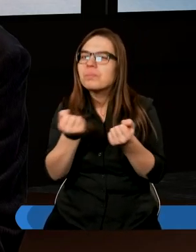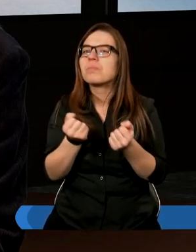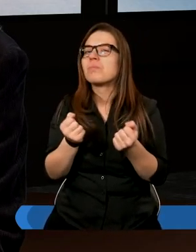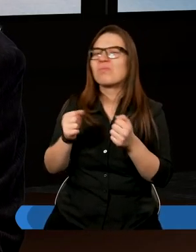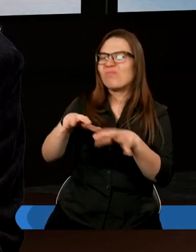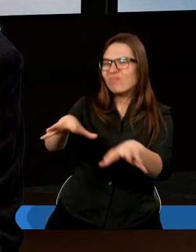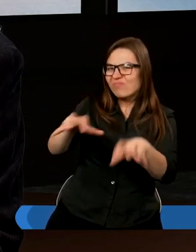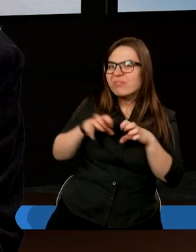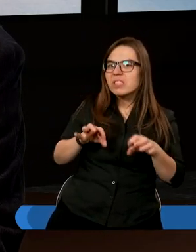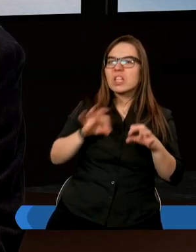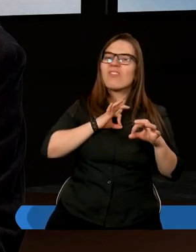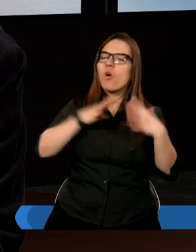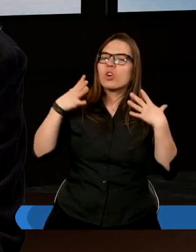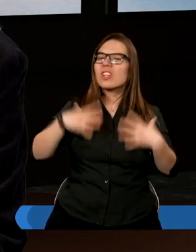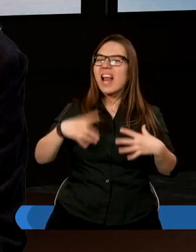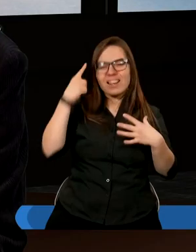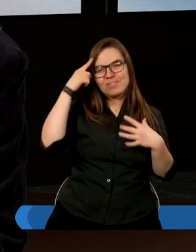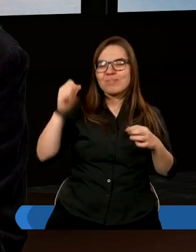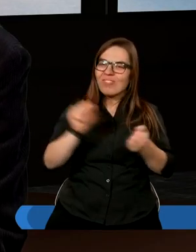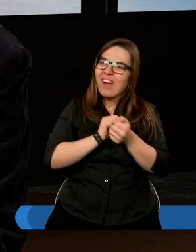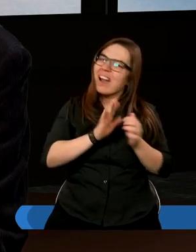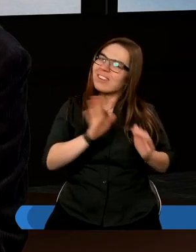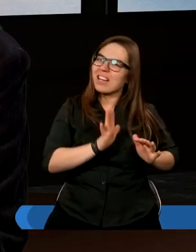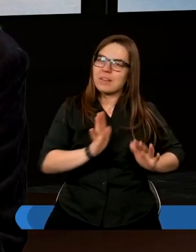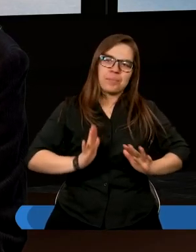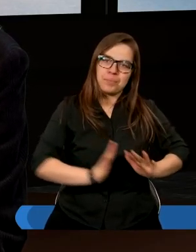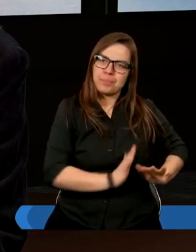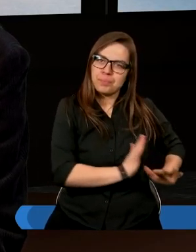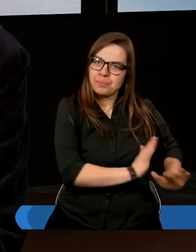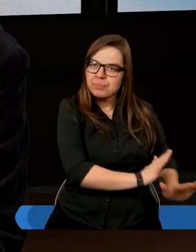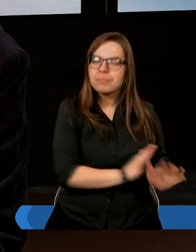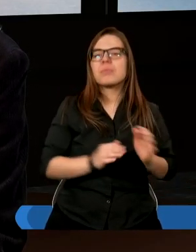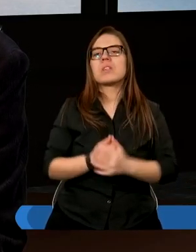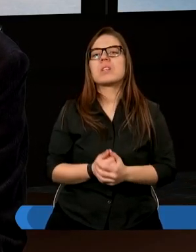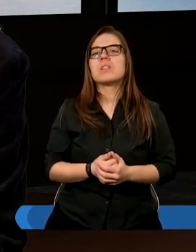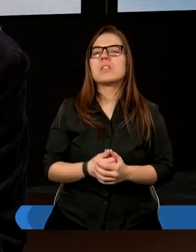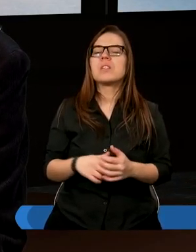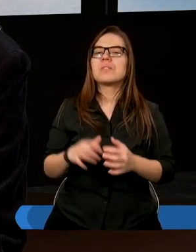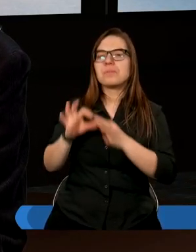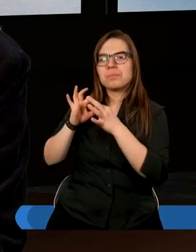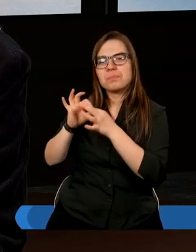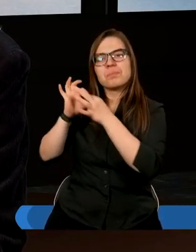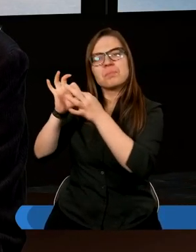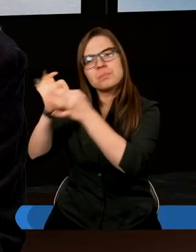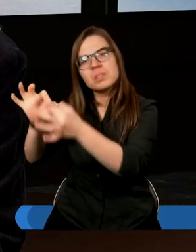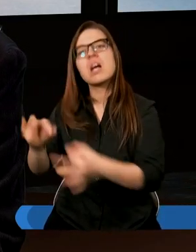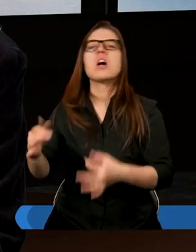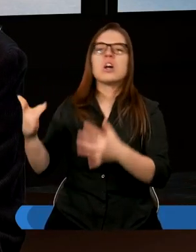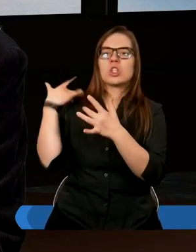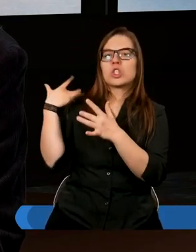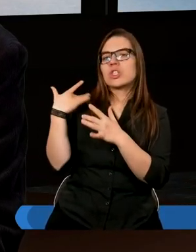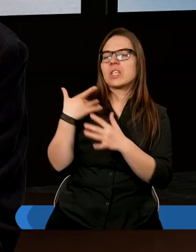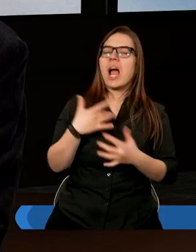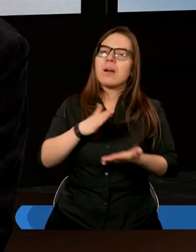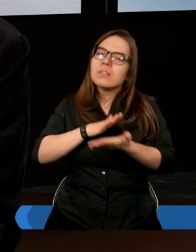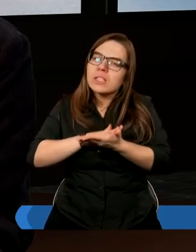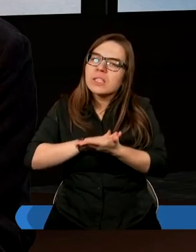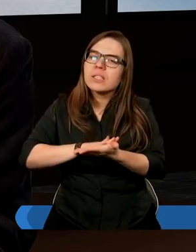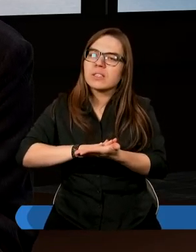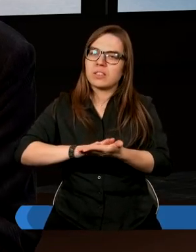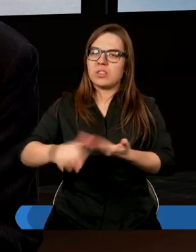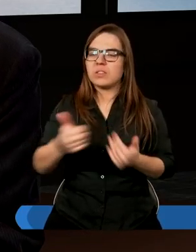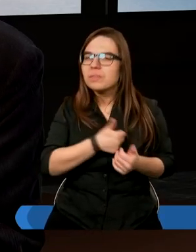cielesnych porządliwości, które walczą przeciwko duszy. Prowadźcie wśród ludzi i życie nienaganne, aby